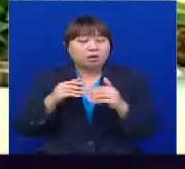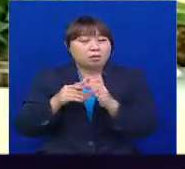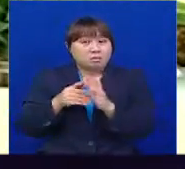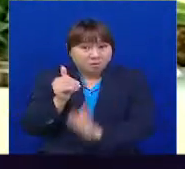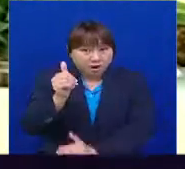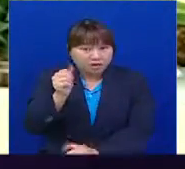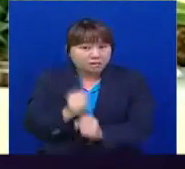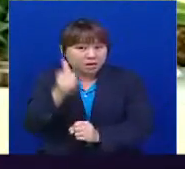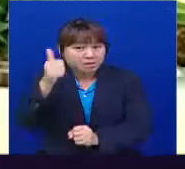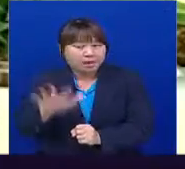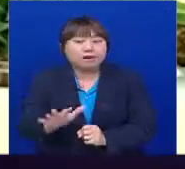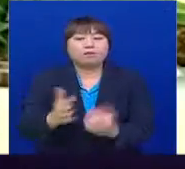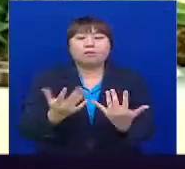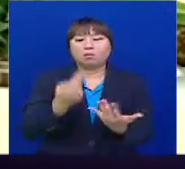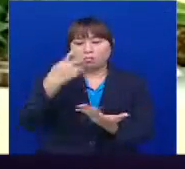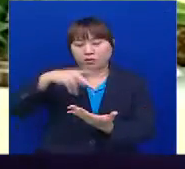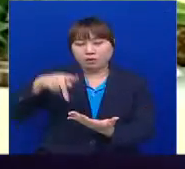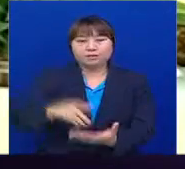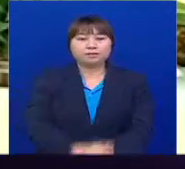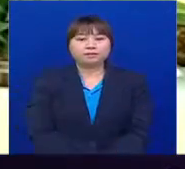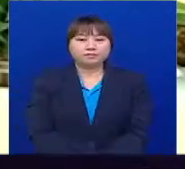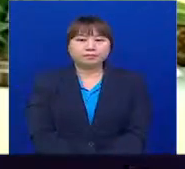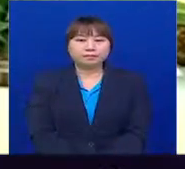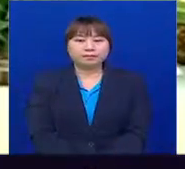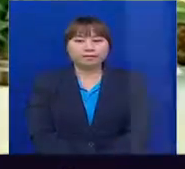อดอยู่ได้หรือไม่นะคะเดี๋ยวไปติดตามจากรายงานพิเศษกันค่ะ